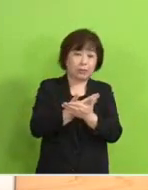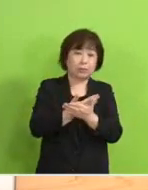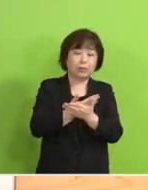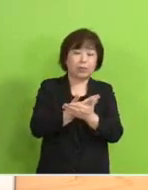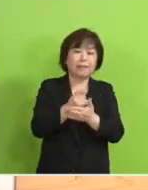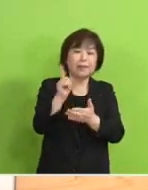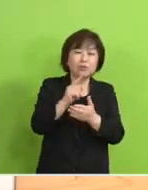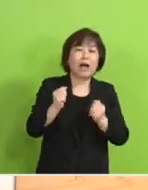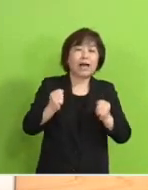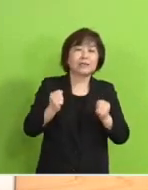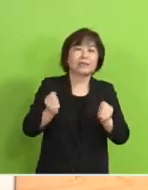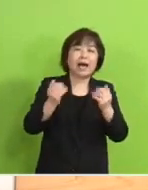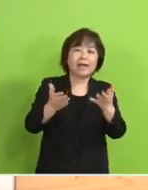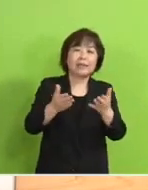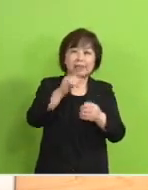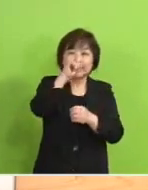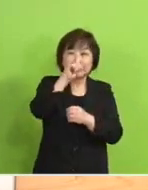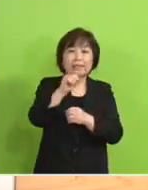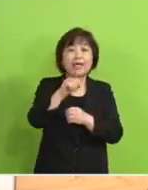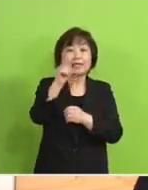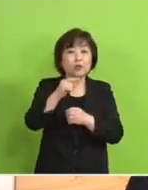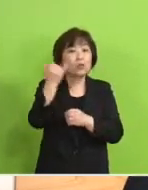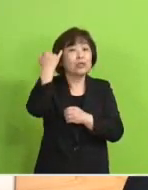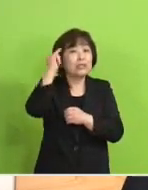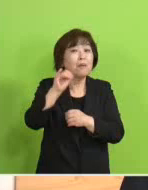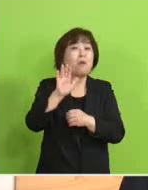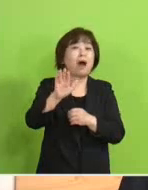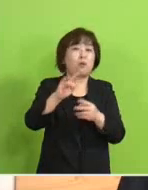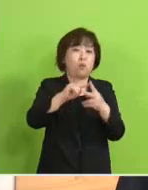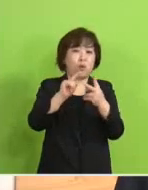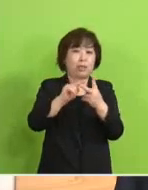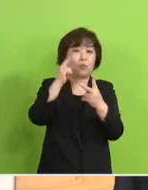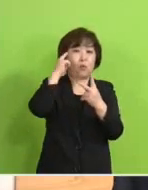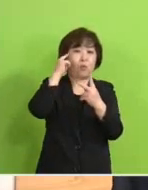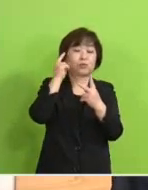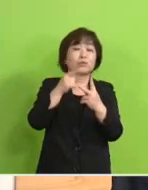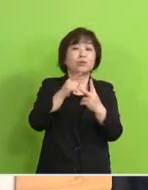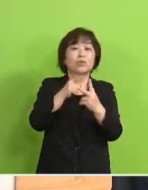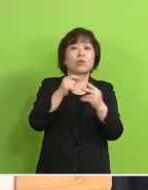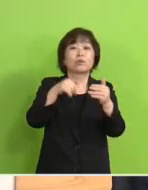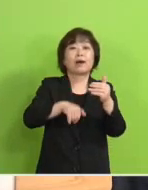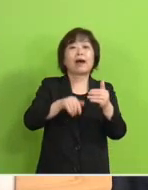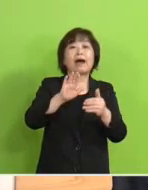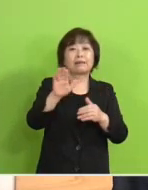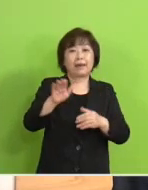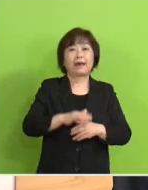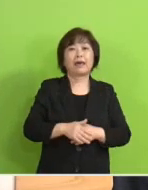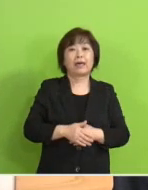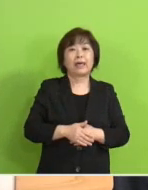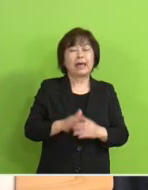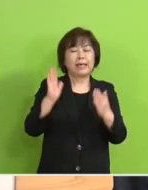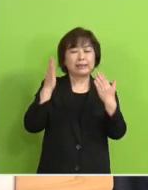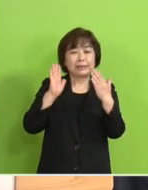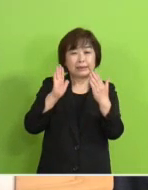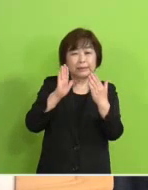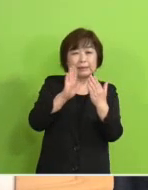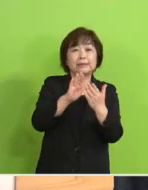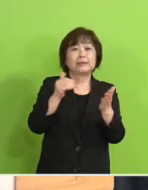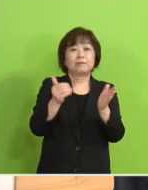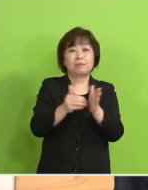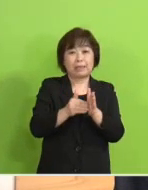か走らせてあげたらいいじゃないかという意見もあろうかと思います。でその中で、ギリギリま